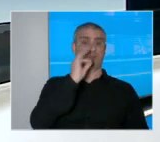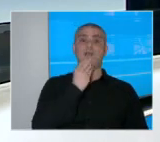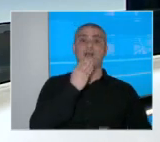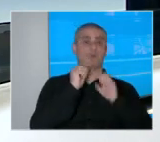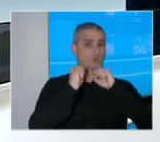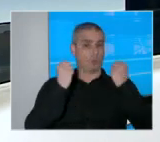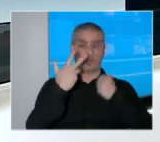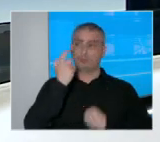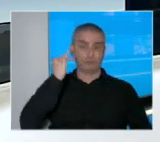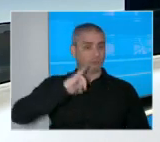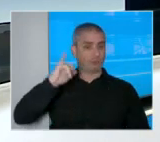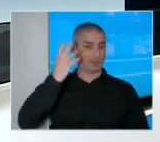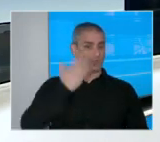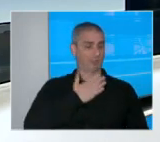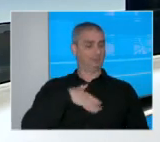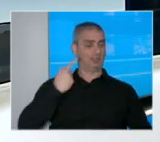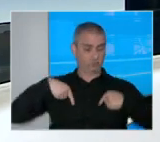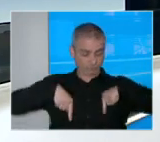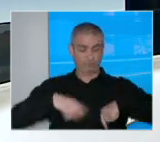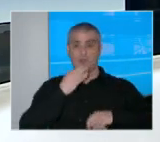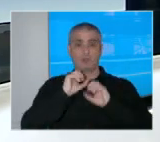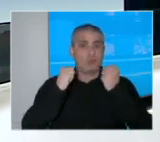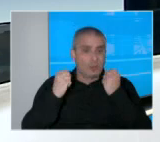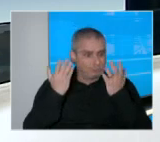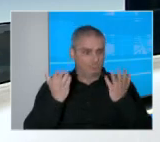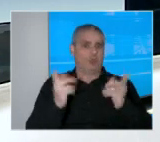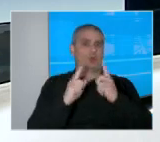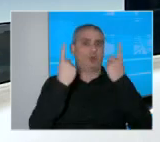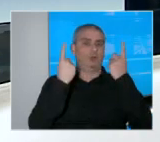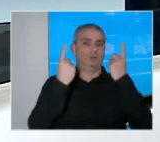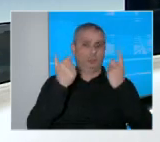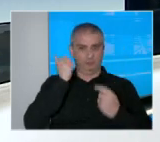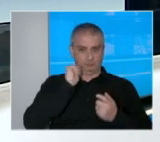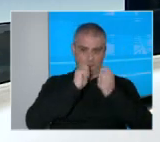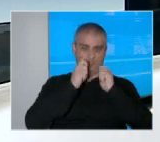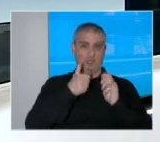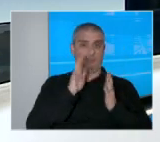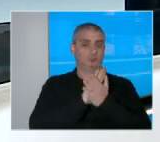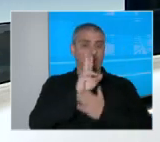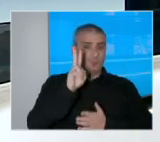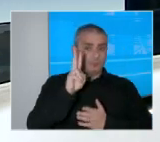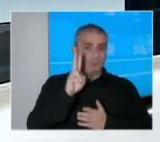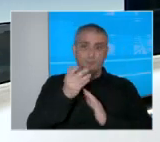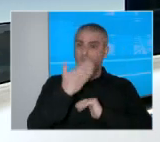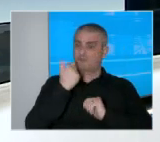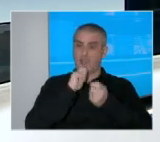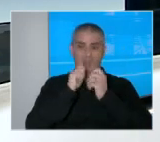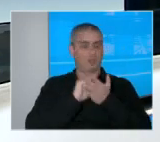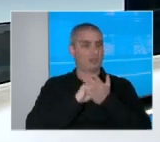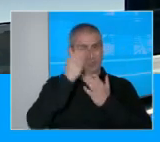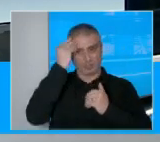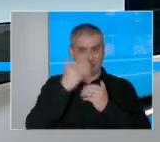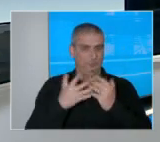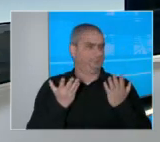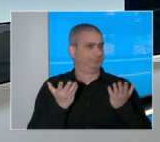יהדות התורה, 30 שנה הוא חיכה להיות יושב ראש יהדות התורה, והנה זה קורה, אתמול ראיון בערוץ 12. לפני זה היה ראיון בידיעות